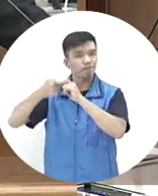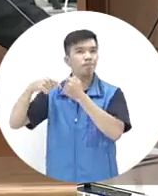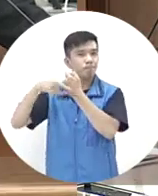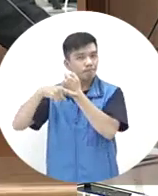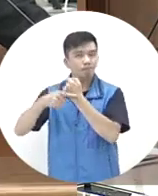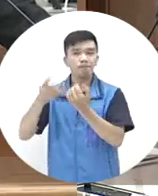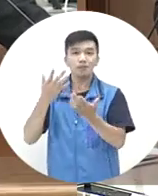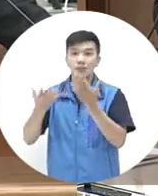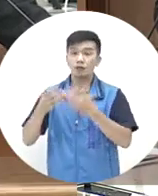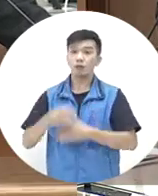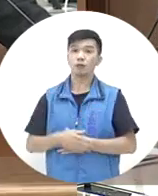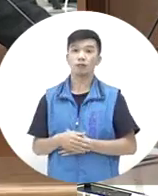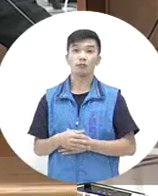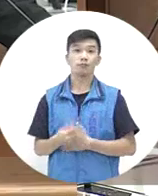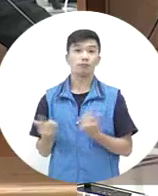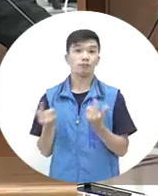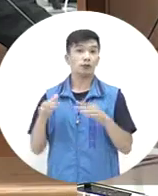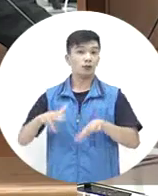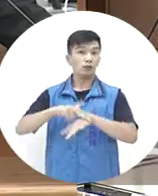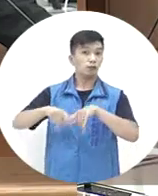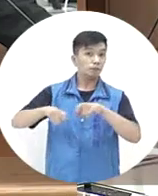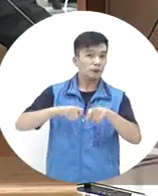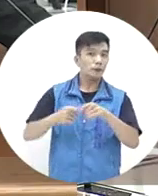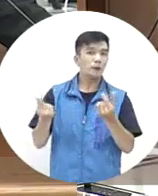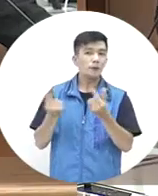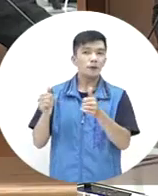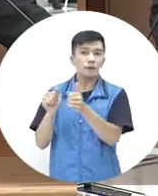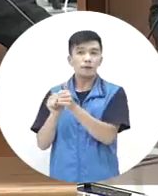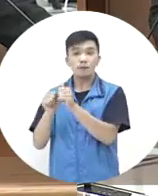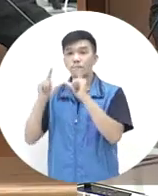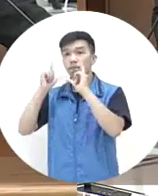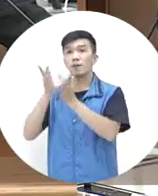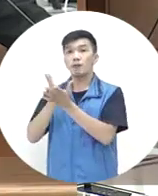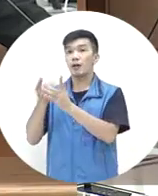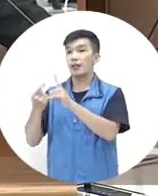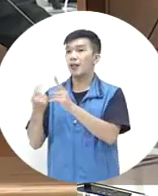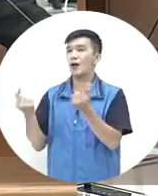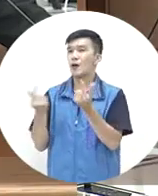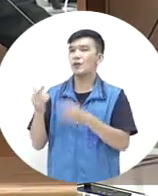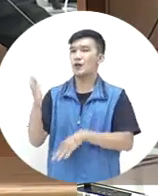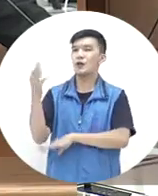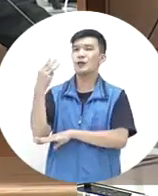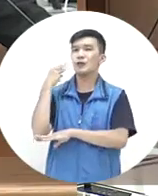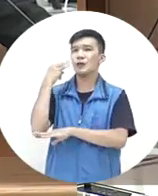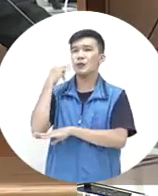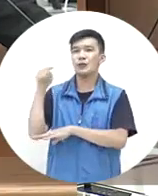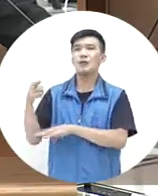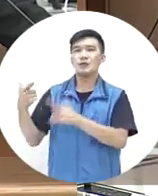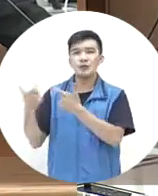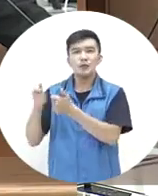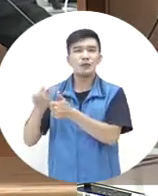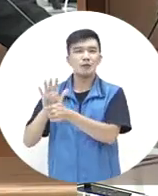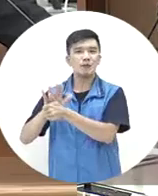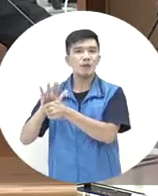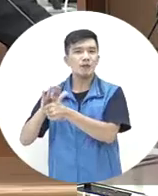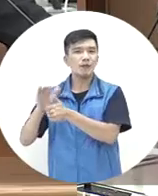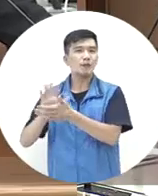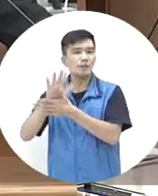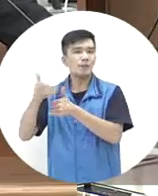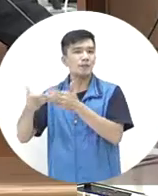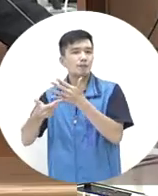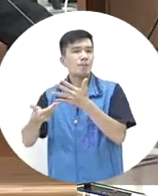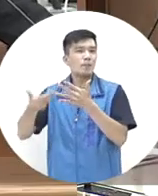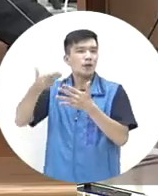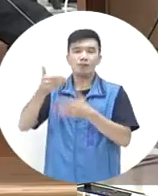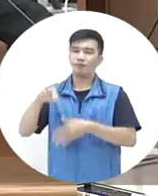现在布局的这个副发言人，感觉很像有这个政治考量或你未来族大位的考量哦，那布局侯家军哦，这